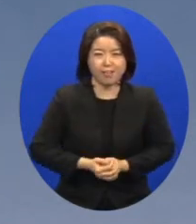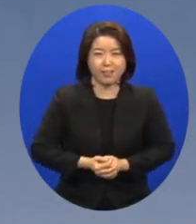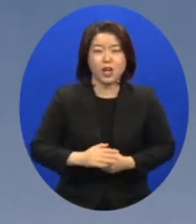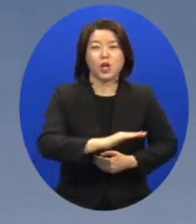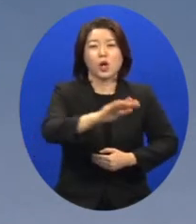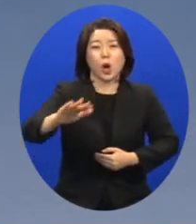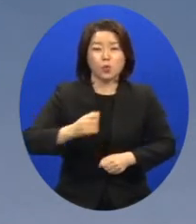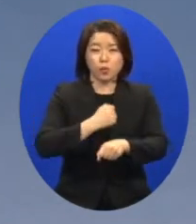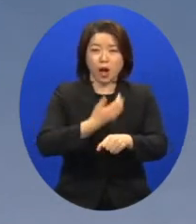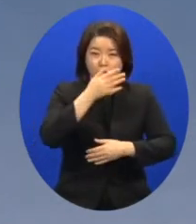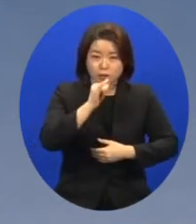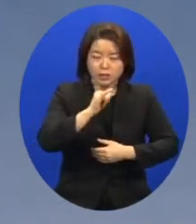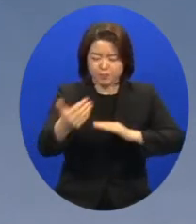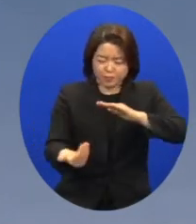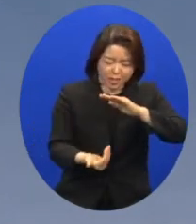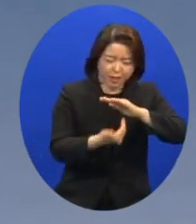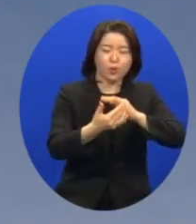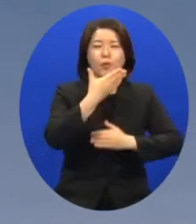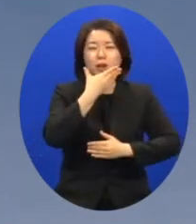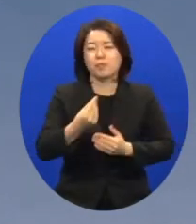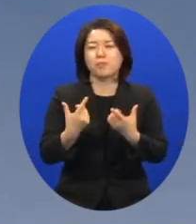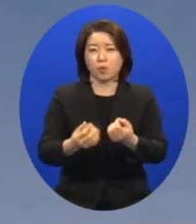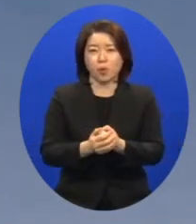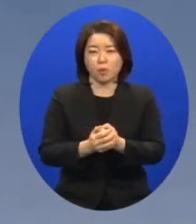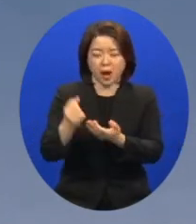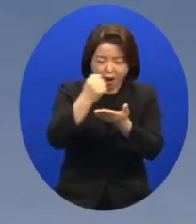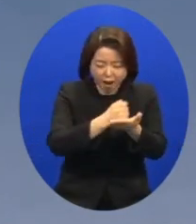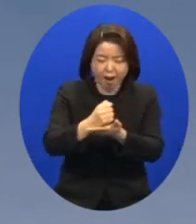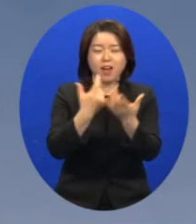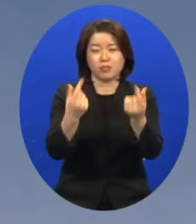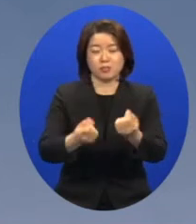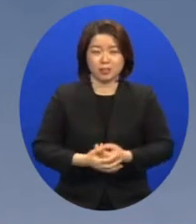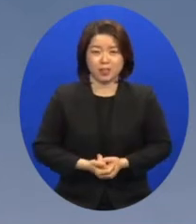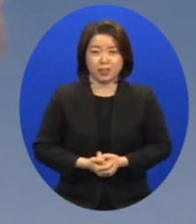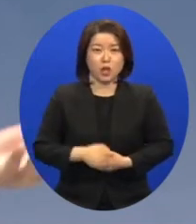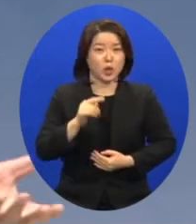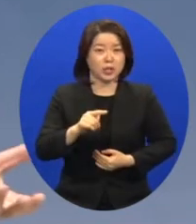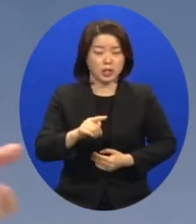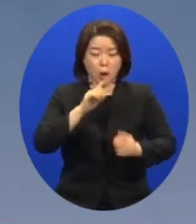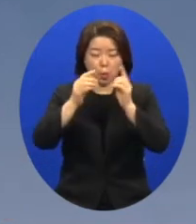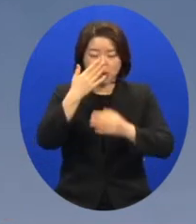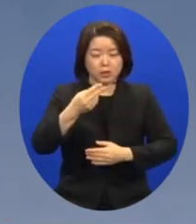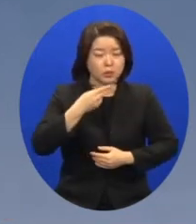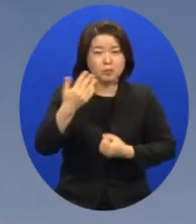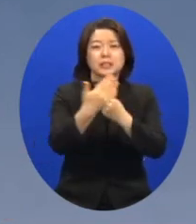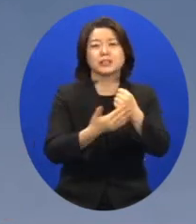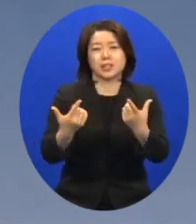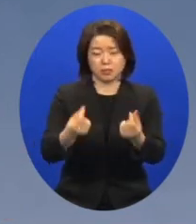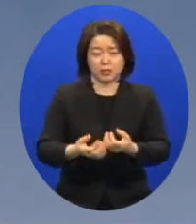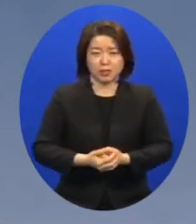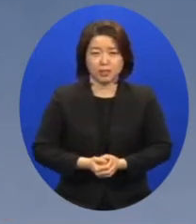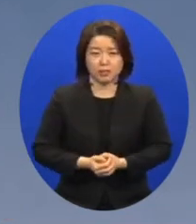우리가 할 수 있는 최고의 복입니다 행운 입니다 정말 이건 만날 수 없는 은혜 입니다